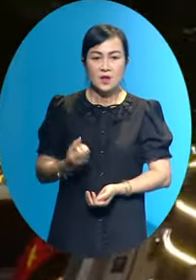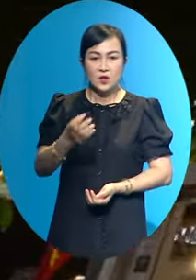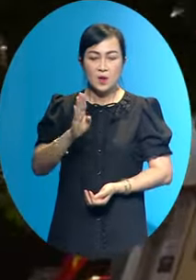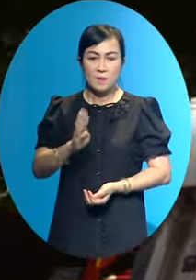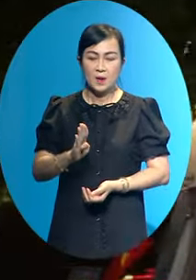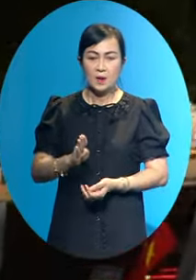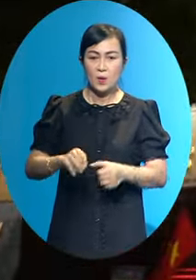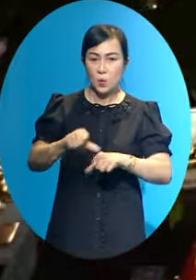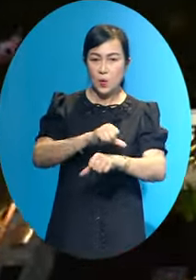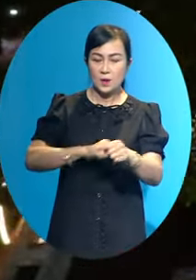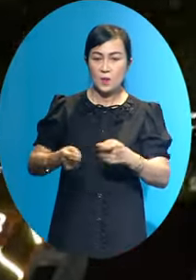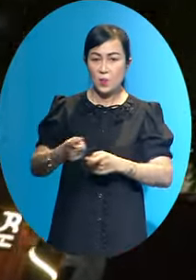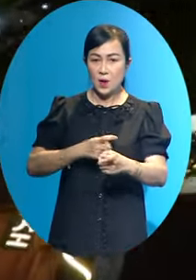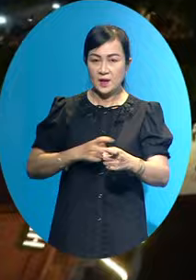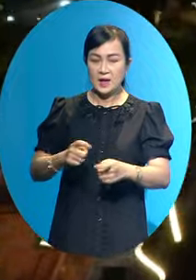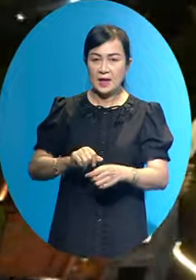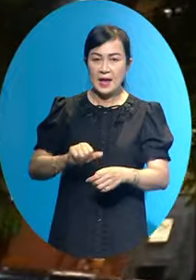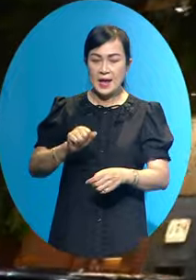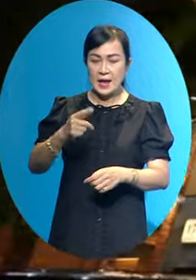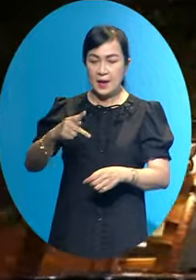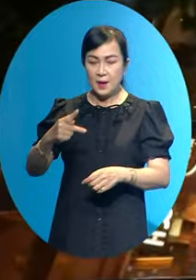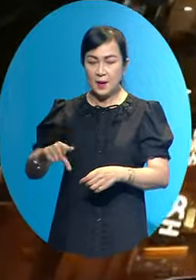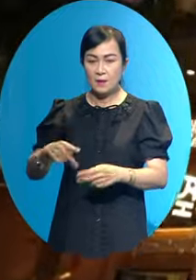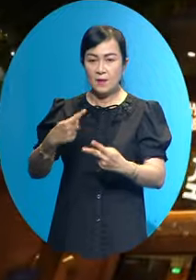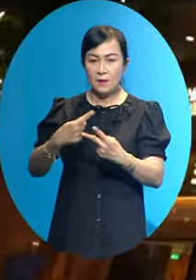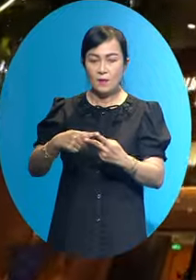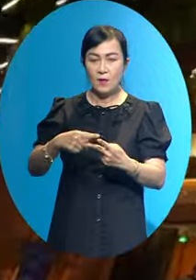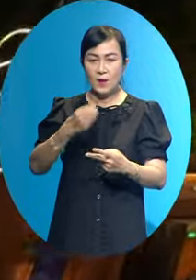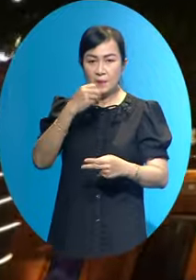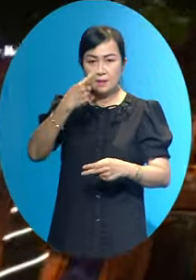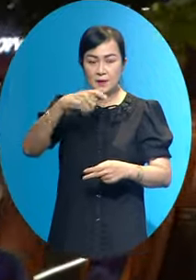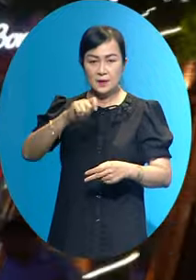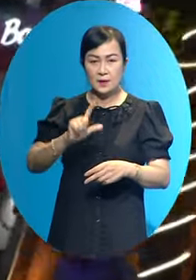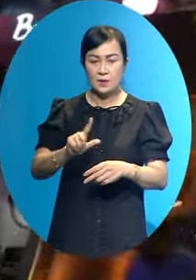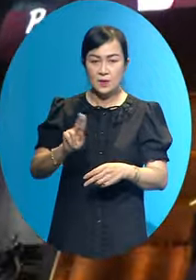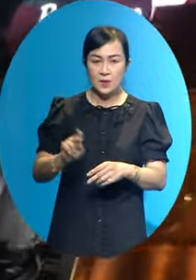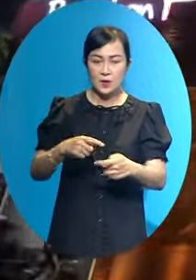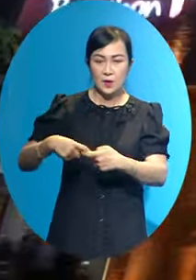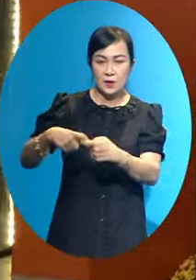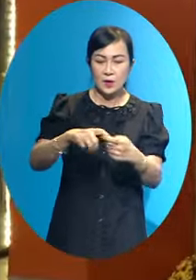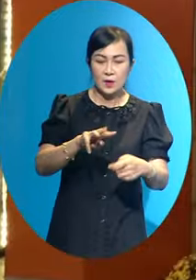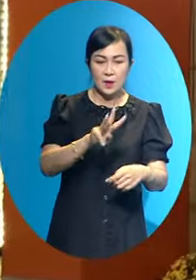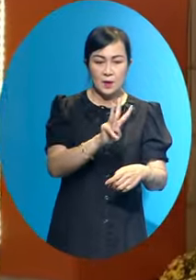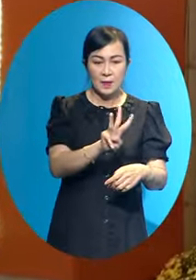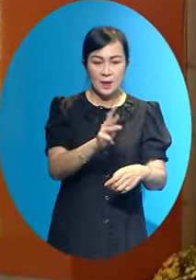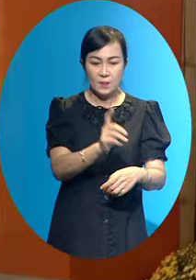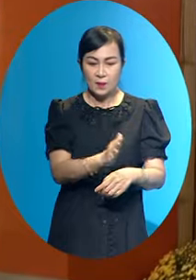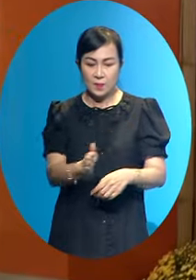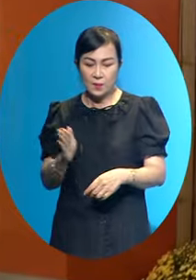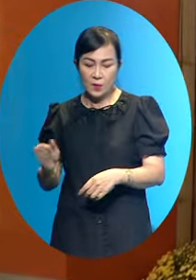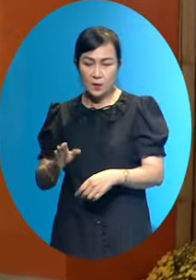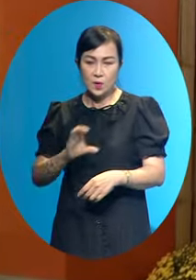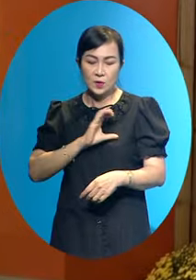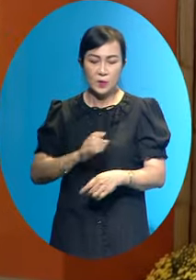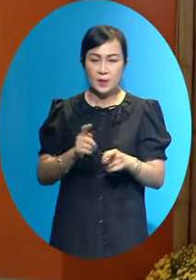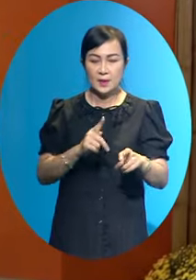là toàn bộ hoạt động sẽ được quản lý bằng app ứng dụng có tên Phố ẩm thực Phan Xích Long. Ứng dụng sẽ kết nối ba bên gồm cơ quan quản lý, chủ kinh